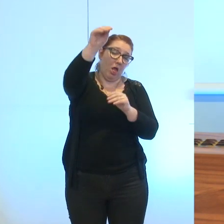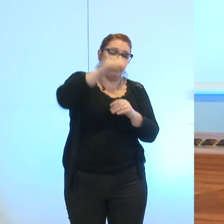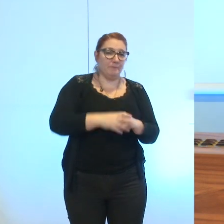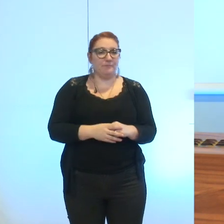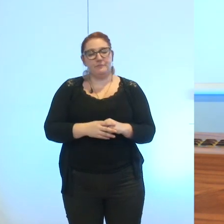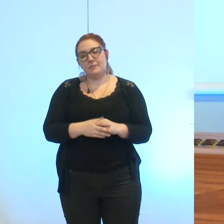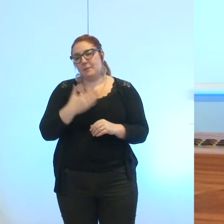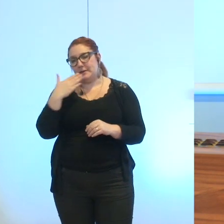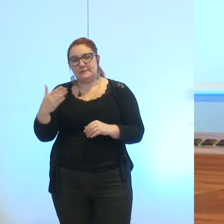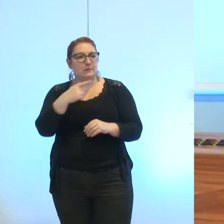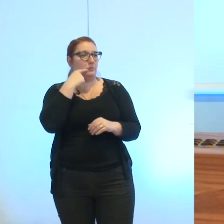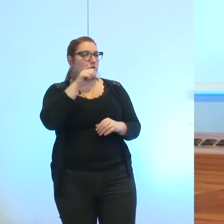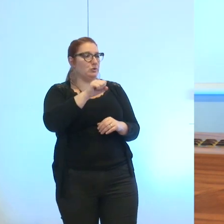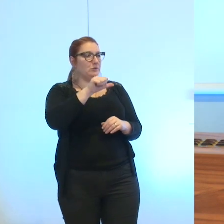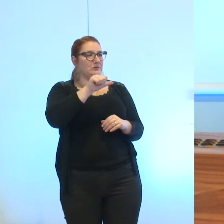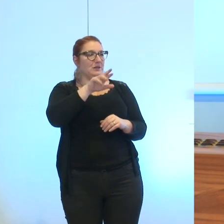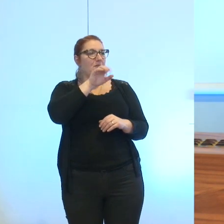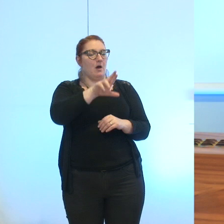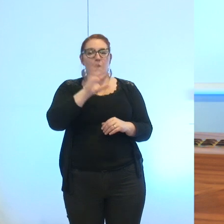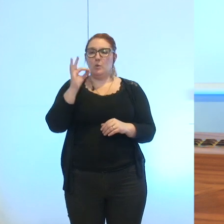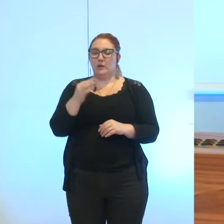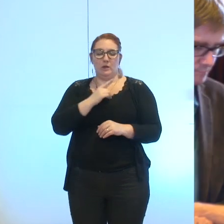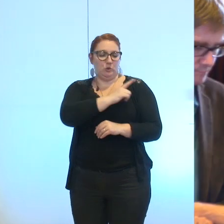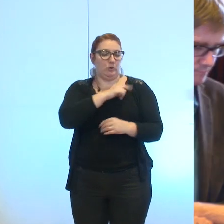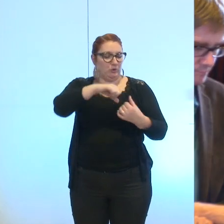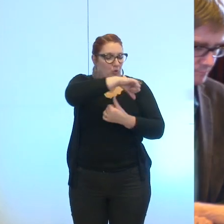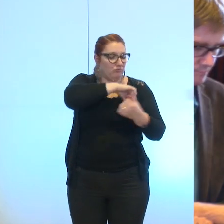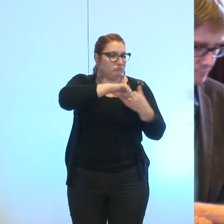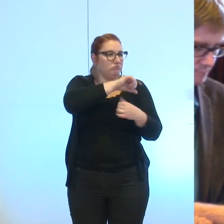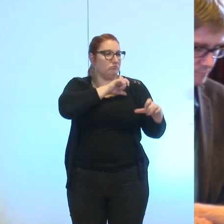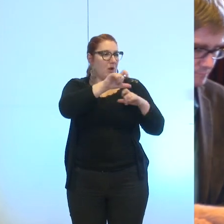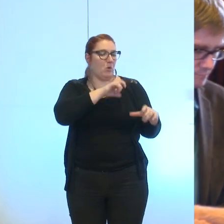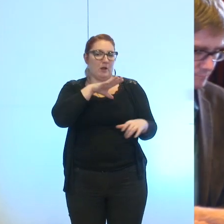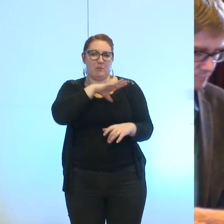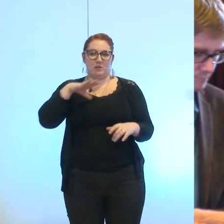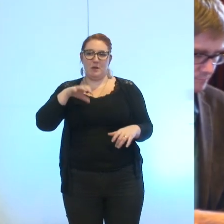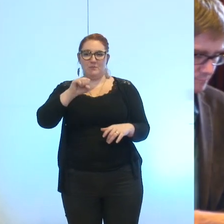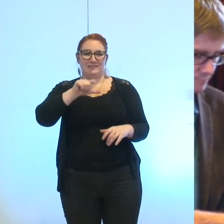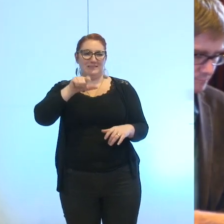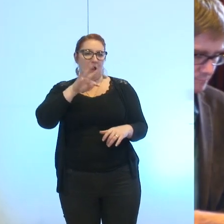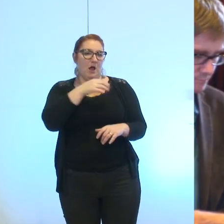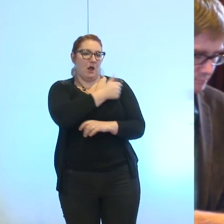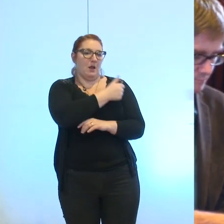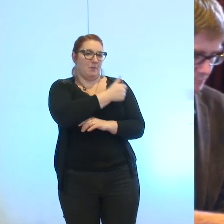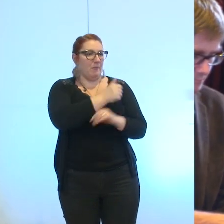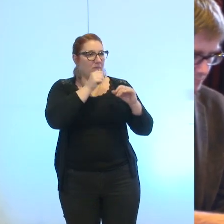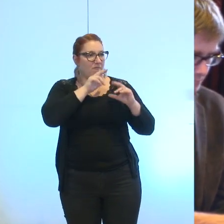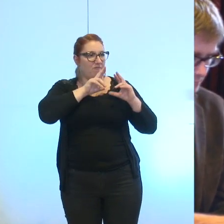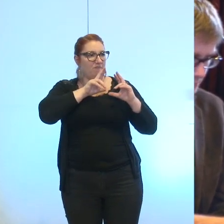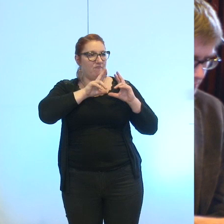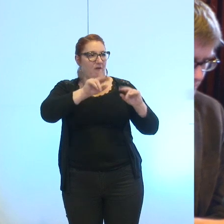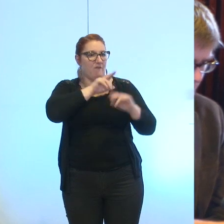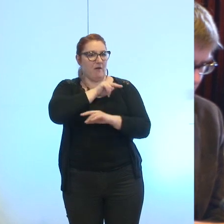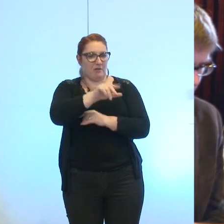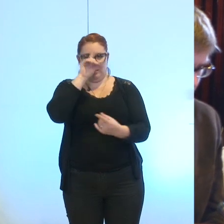oui monsieur le Maire mes chers collègu nous interviendrons à deux voix avec ma collègue Marie José Sala qui évoquera les problématiques liées